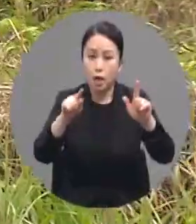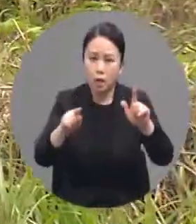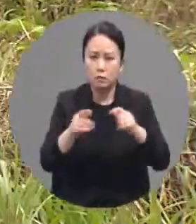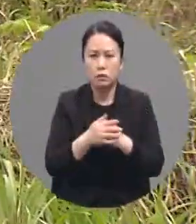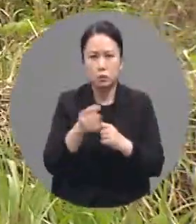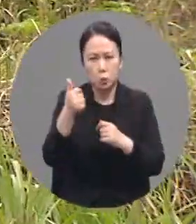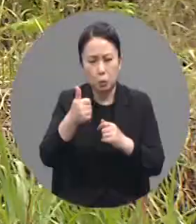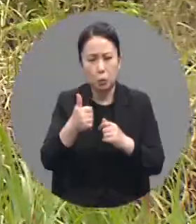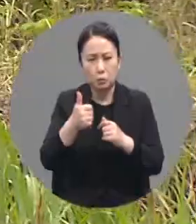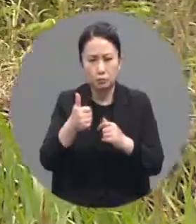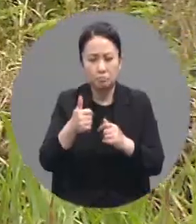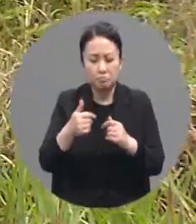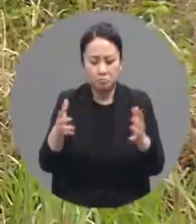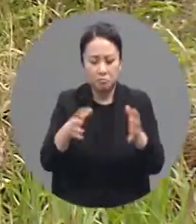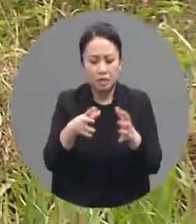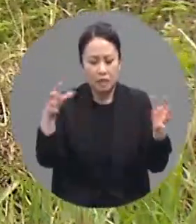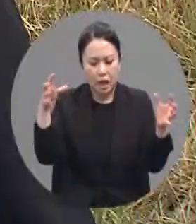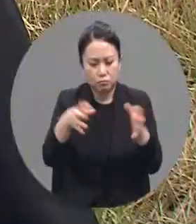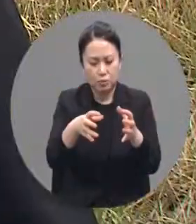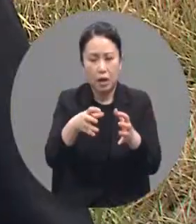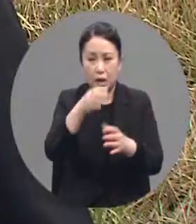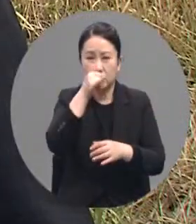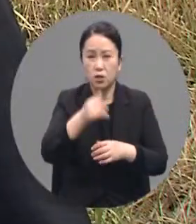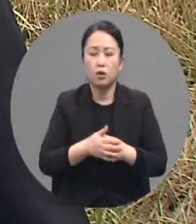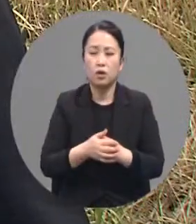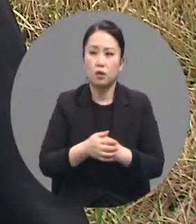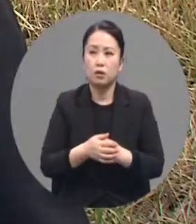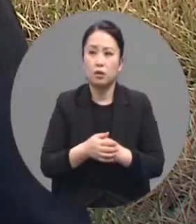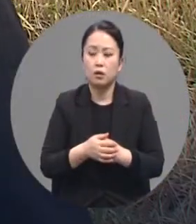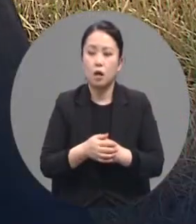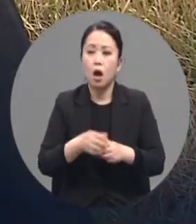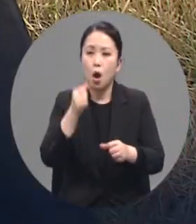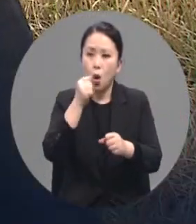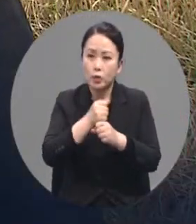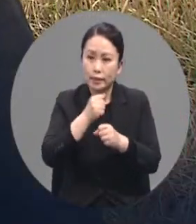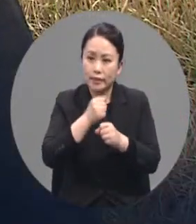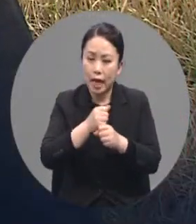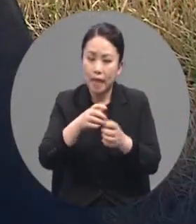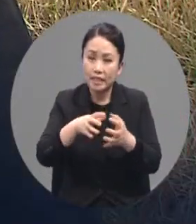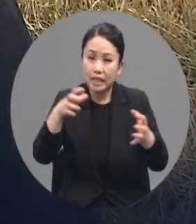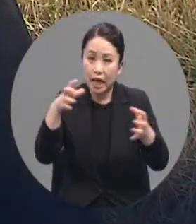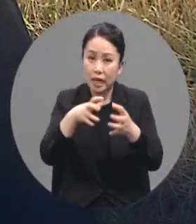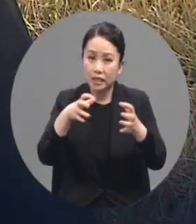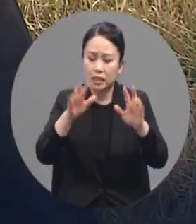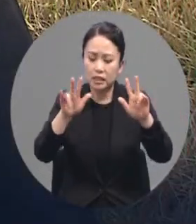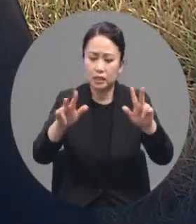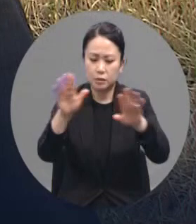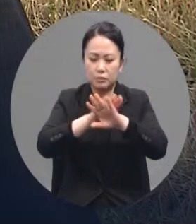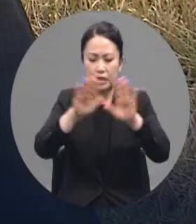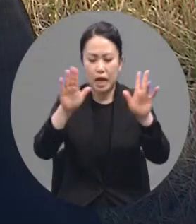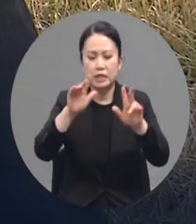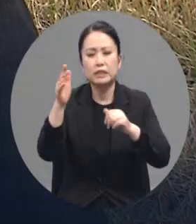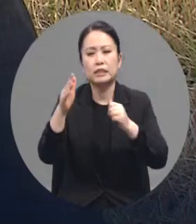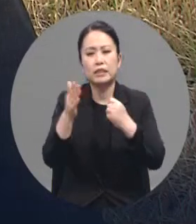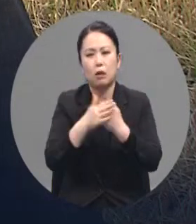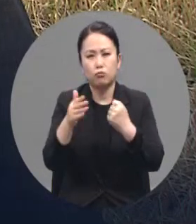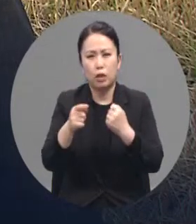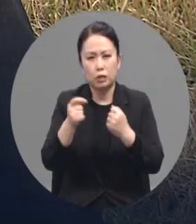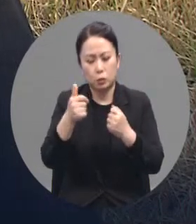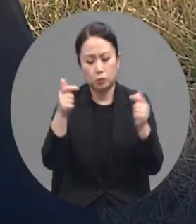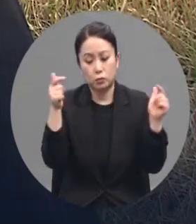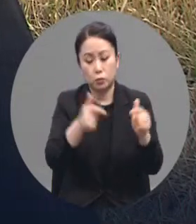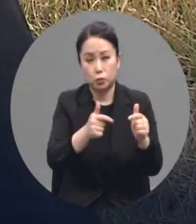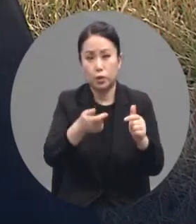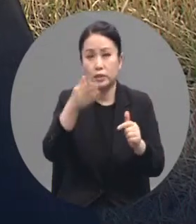나빠 수매가는 소폭 하락했습니다. 고사리 생산량은 지금 현재 기후변화로 작게 되고 있는데